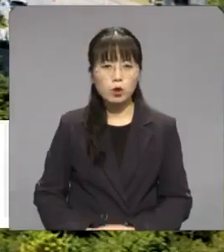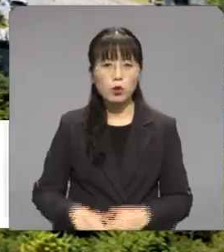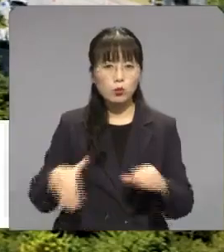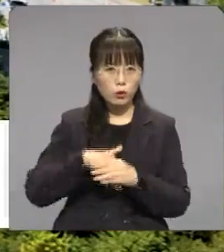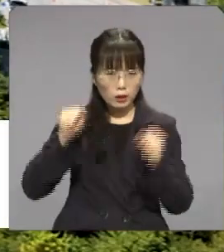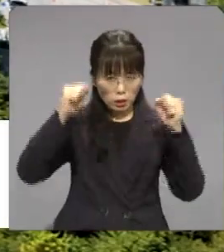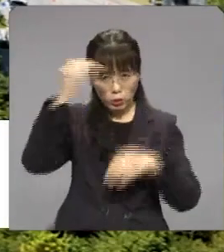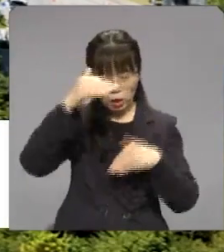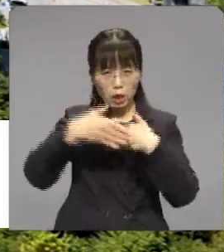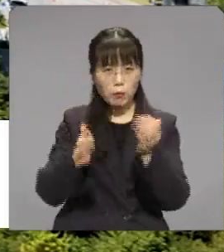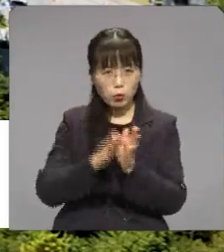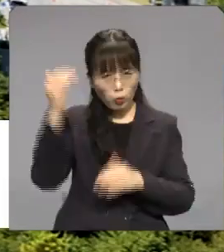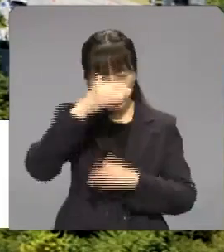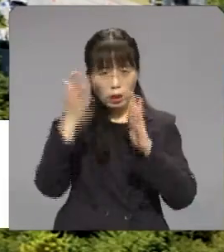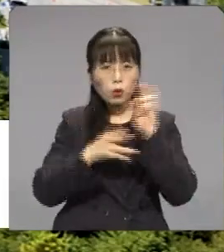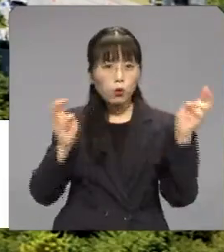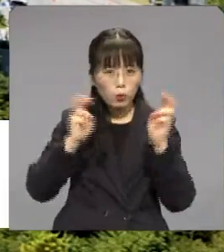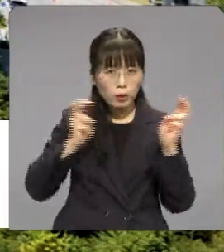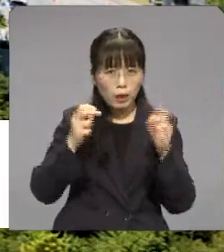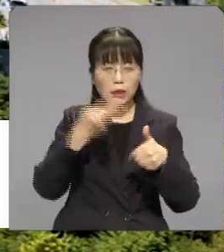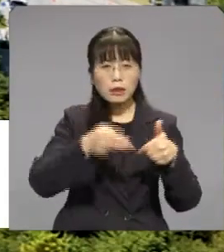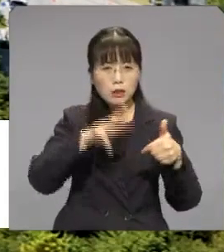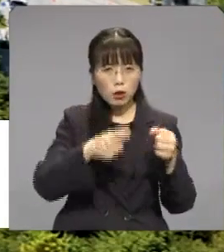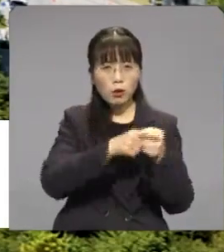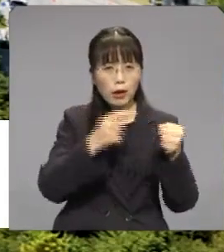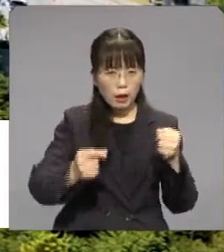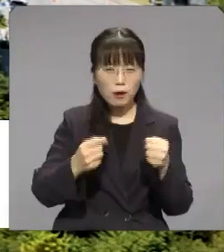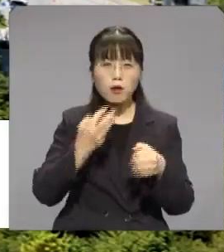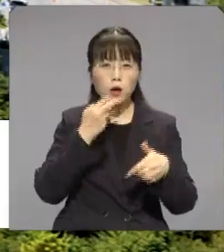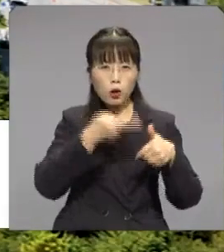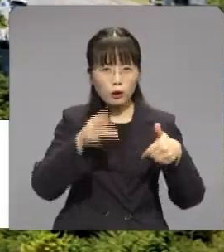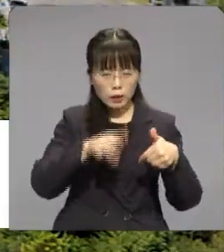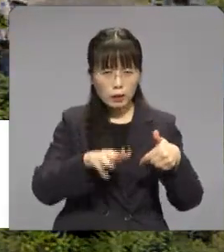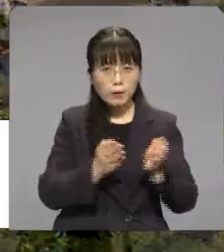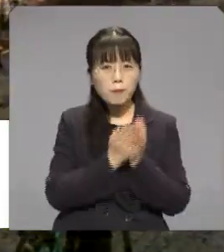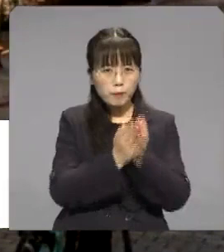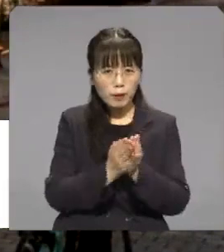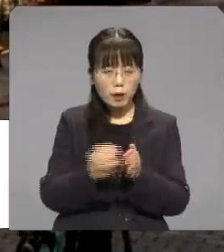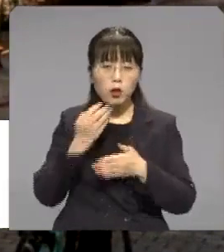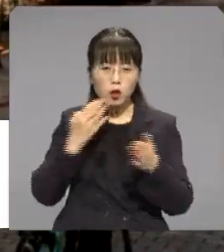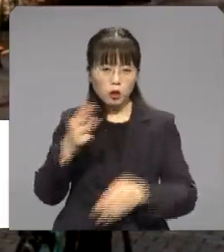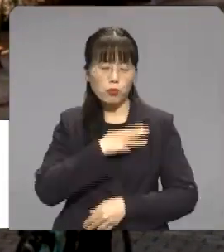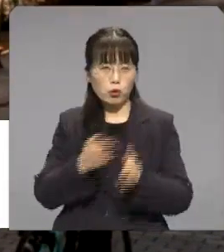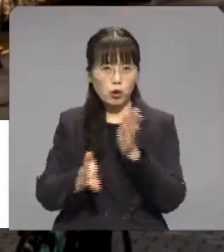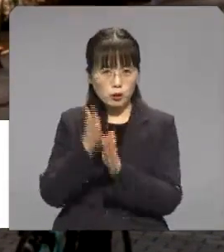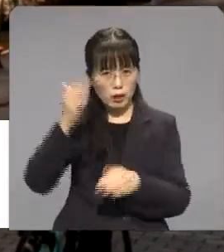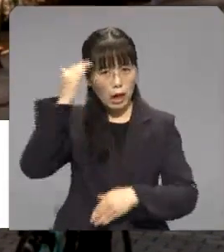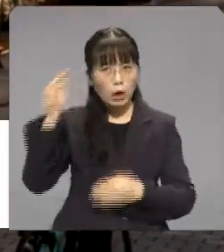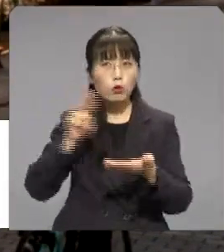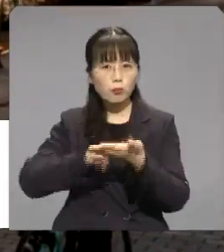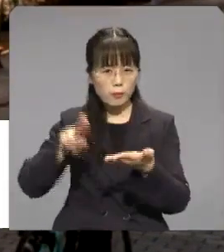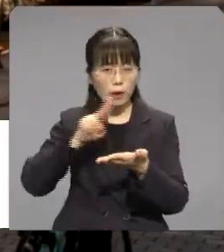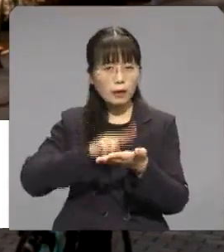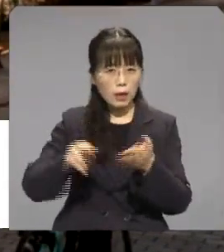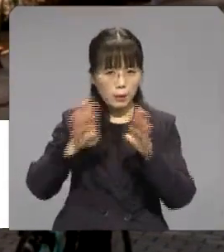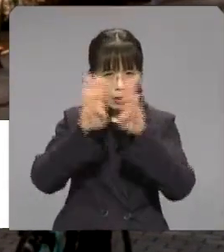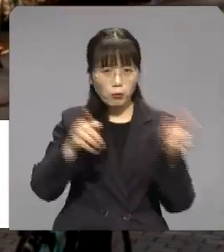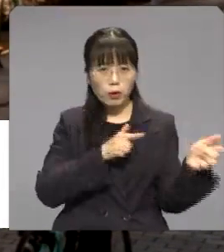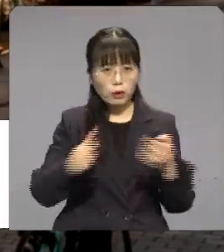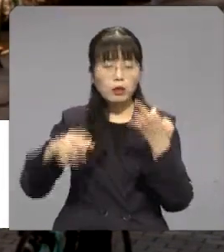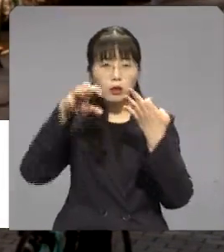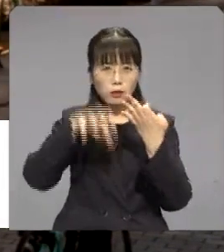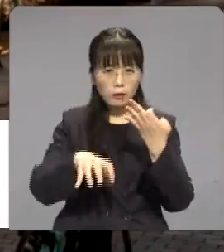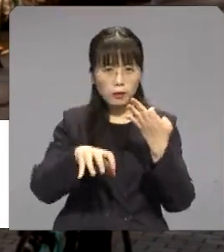문화체육 관광부와 한국 관광공사가 인천 계양구의 경인 아라벳길 경기 부천시의 한국 만화 박물관 등